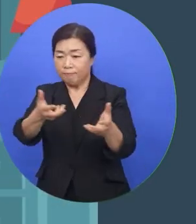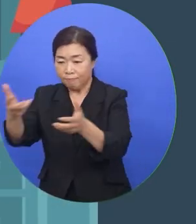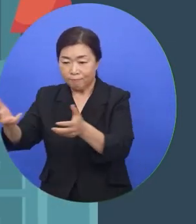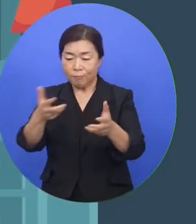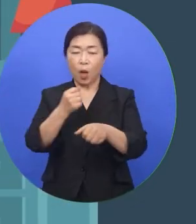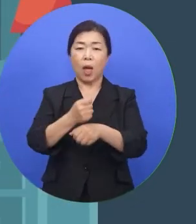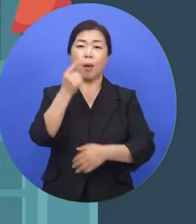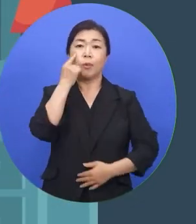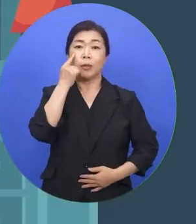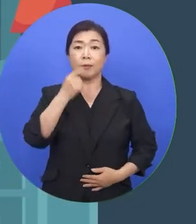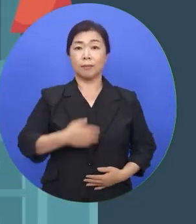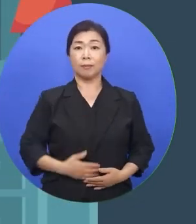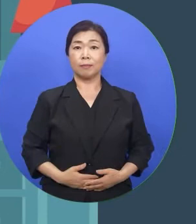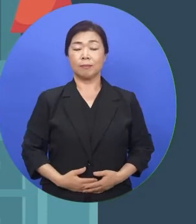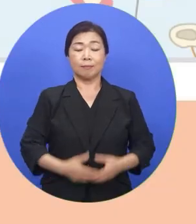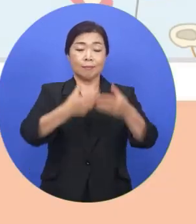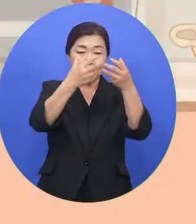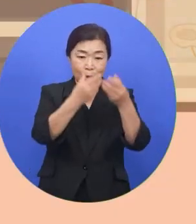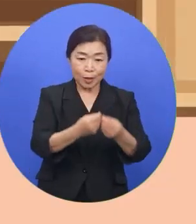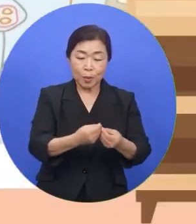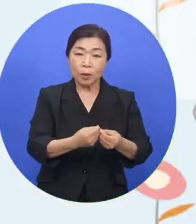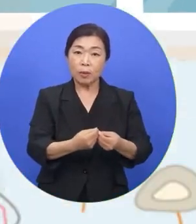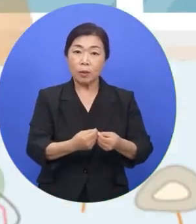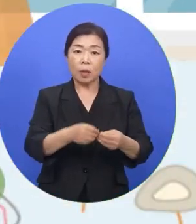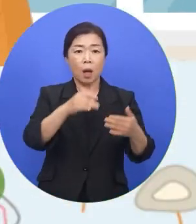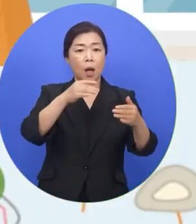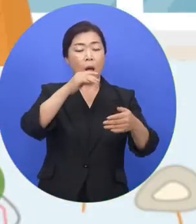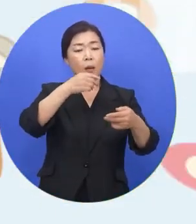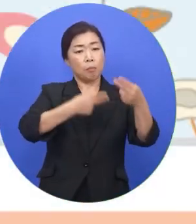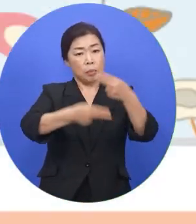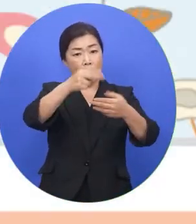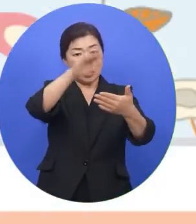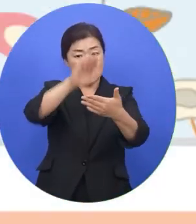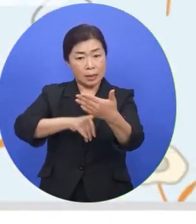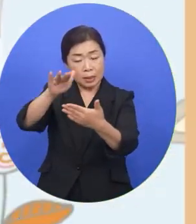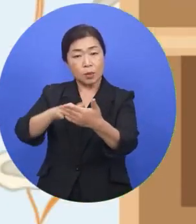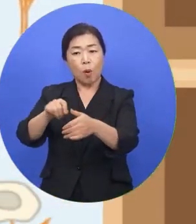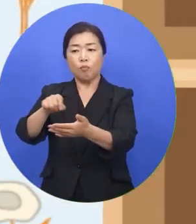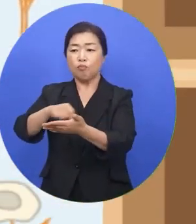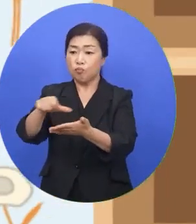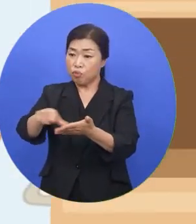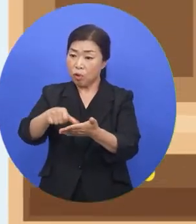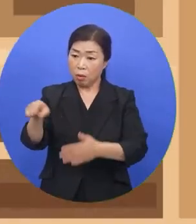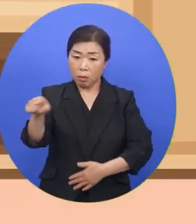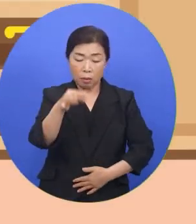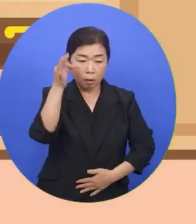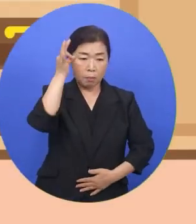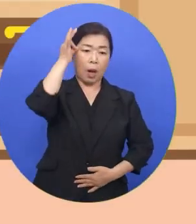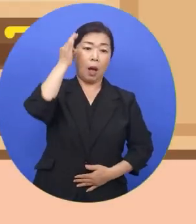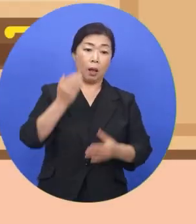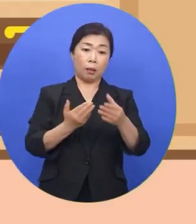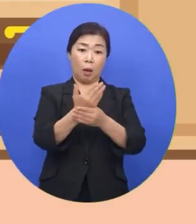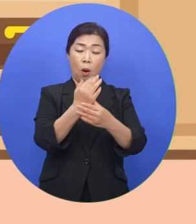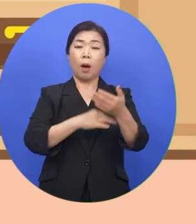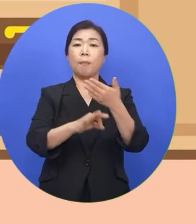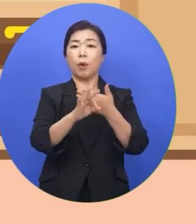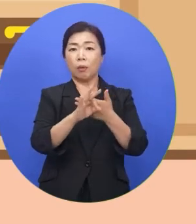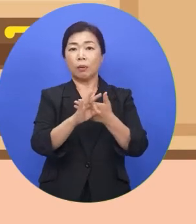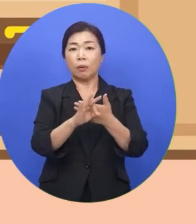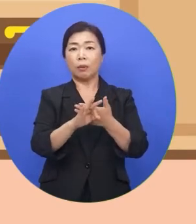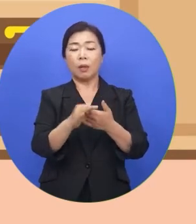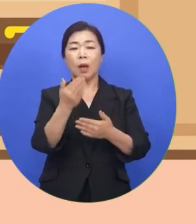주는 것이 좋습니다. 예를 들어 벽지나 특정한 물건이 그때의 기억을 떠올리게